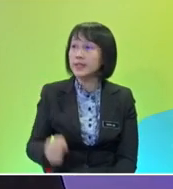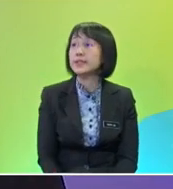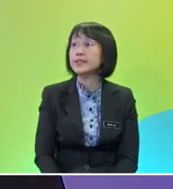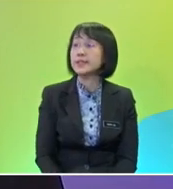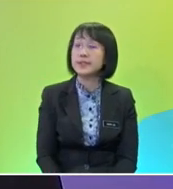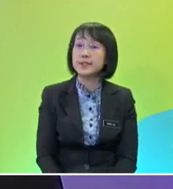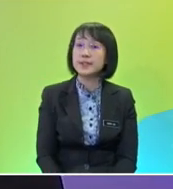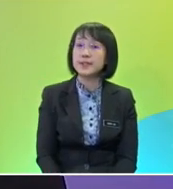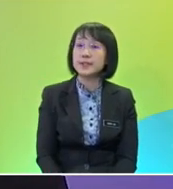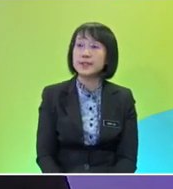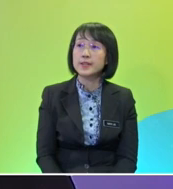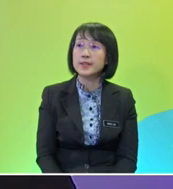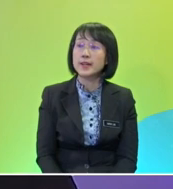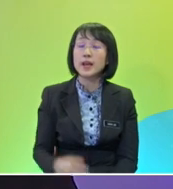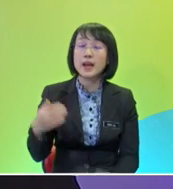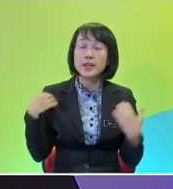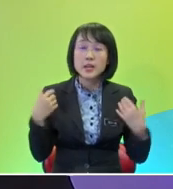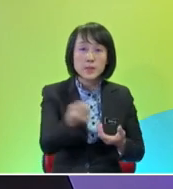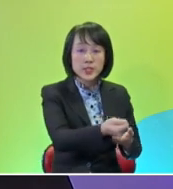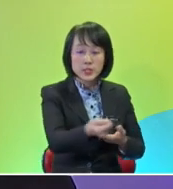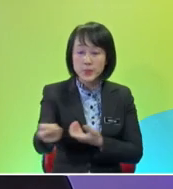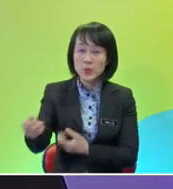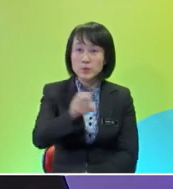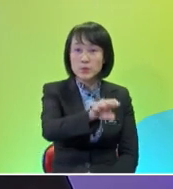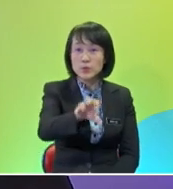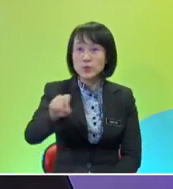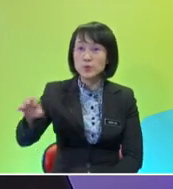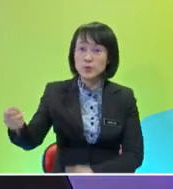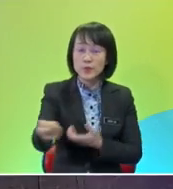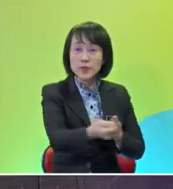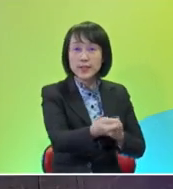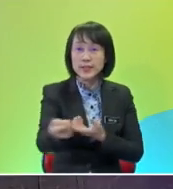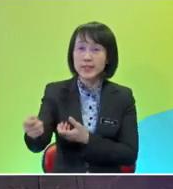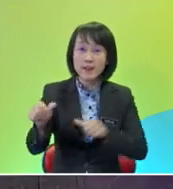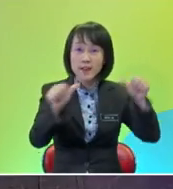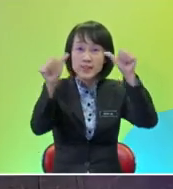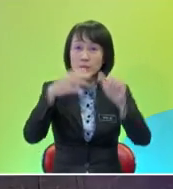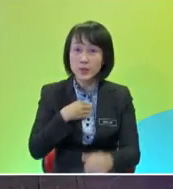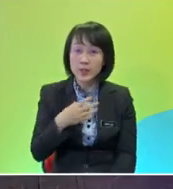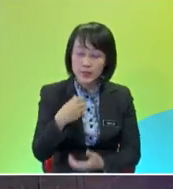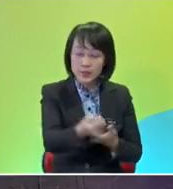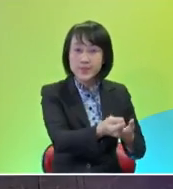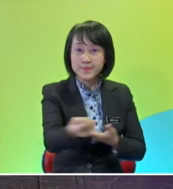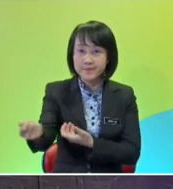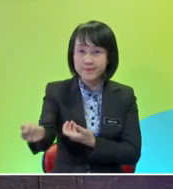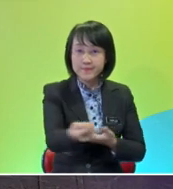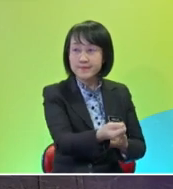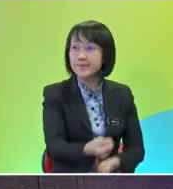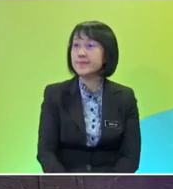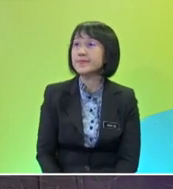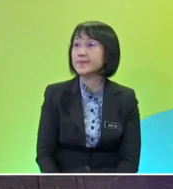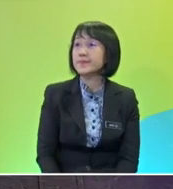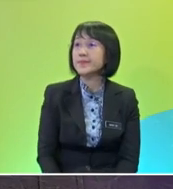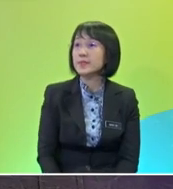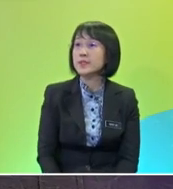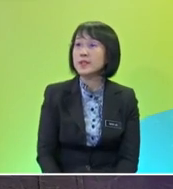biasanya penyemburan ya, cikgu. Penyemburan akan dilakukan. Cikgu ada sebutkan tentang tadi tu bahan-bahan yang tidak boleh